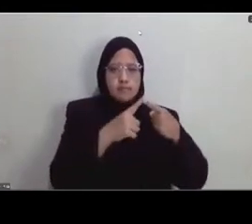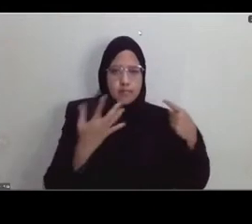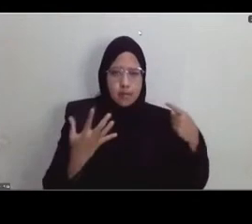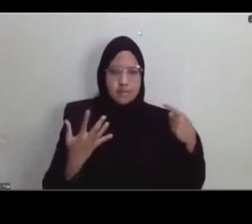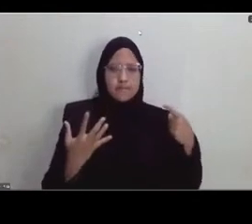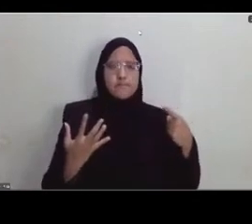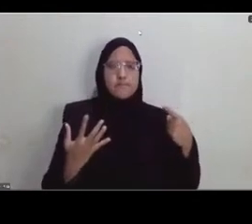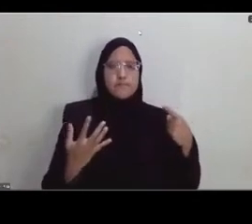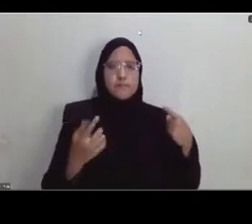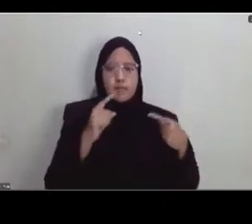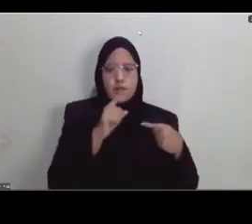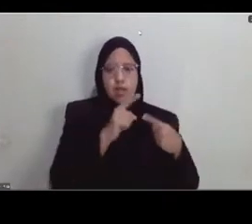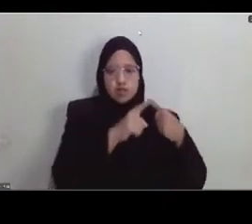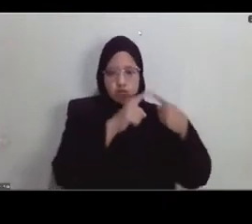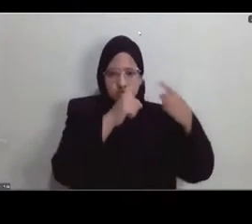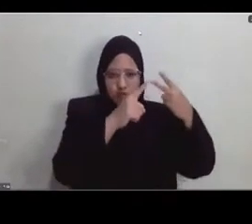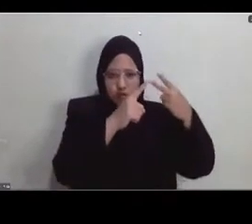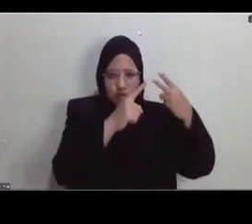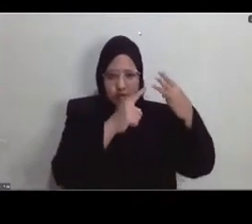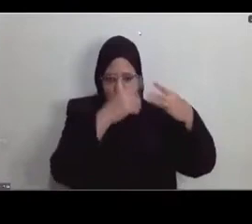2 3